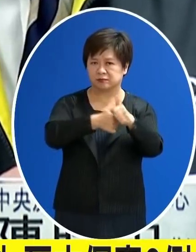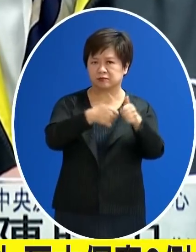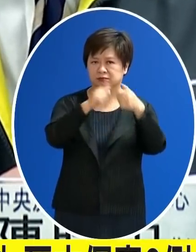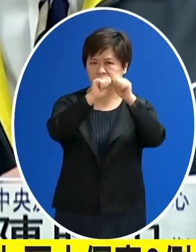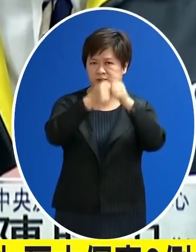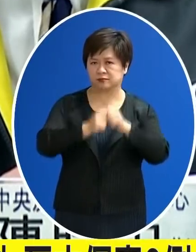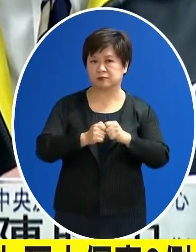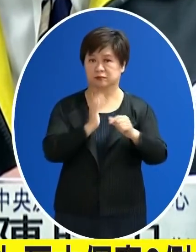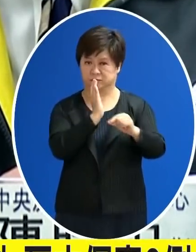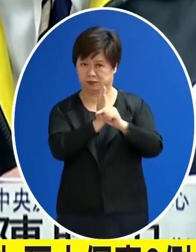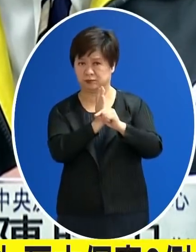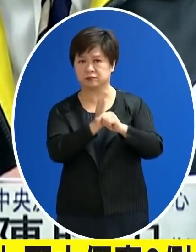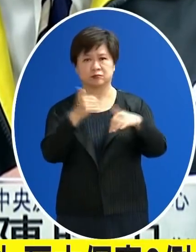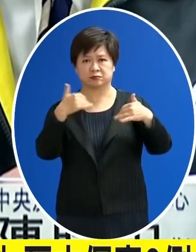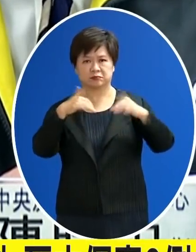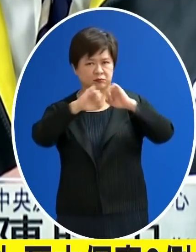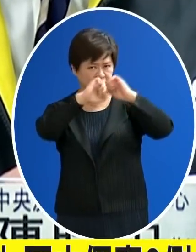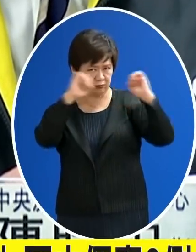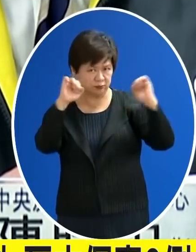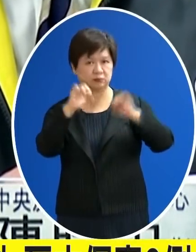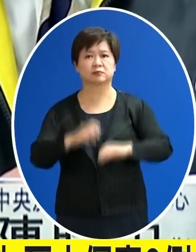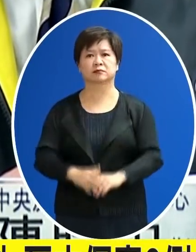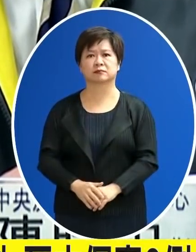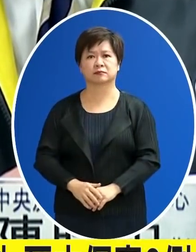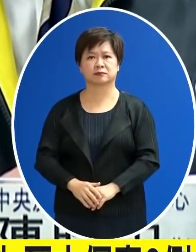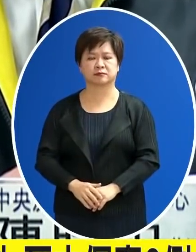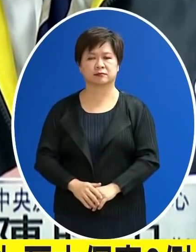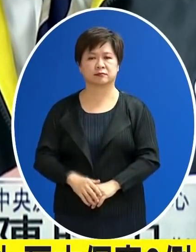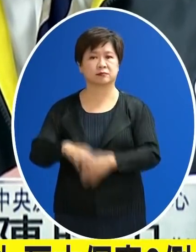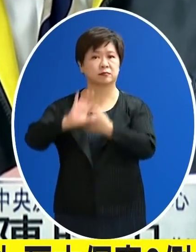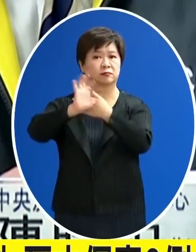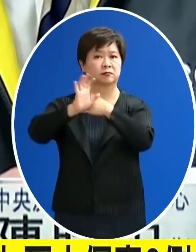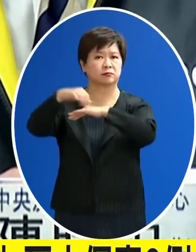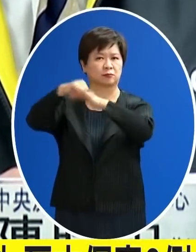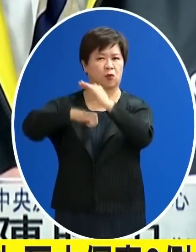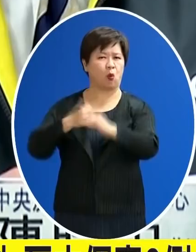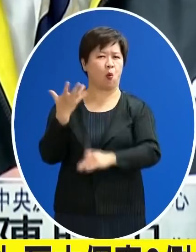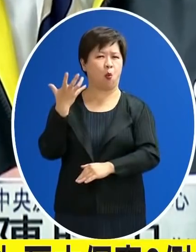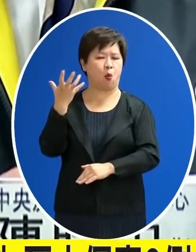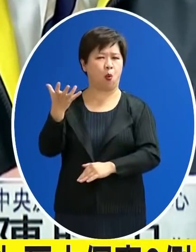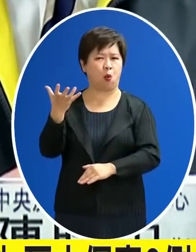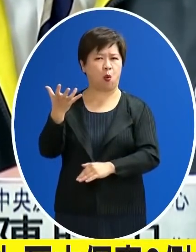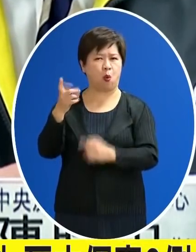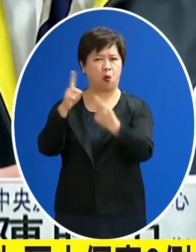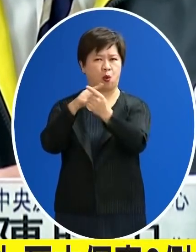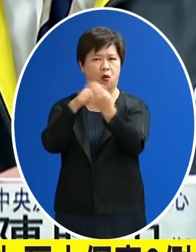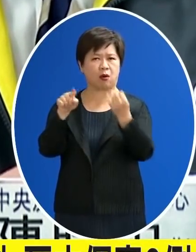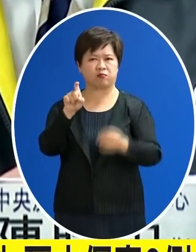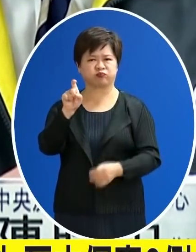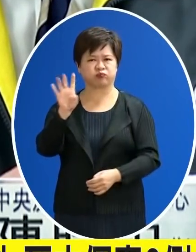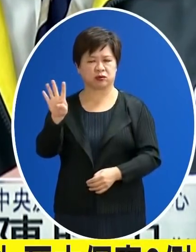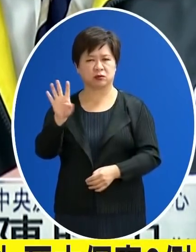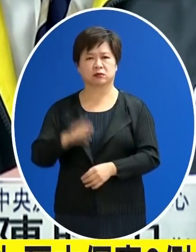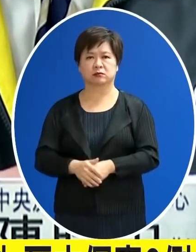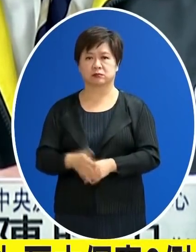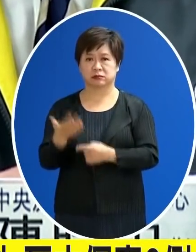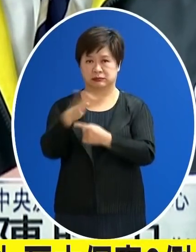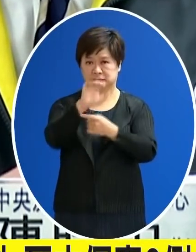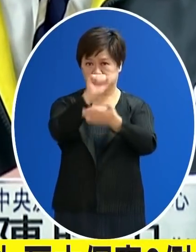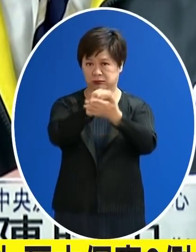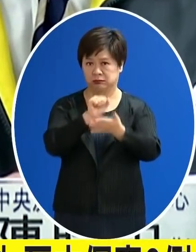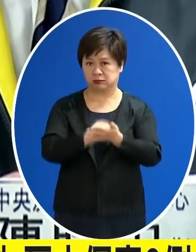没有那么清楚，还要再继续的调查。那境外移入比较多，境外移入有14例哈，死亡的个案